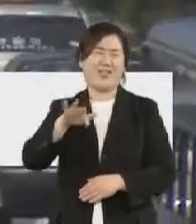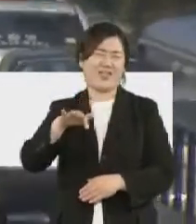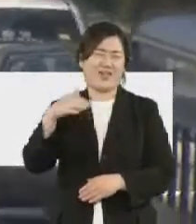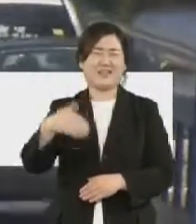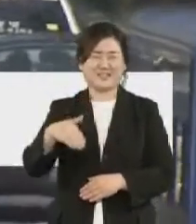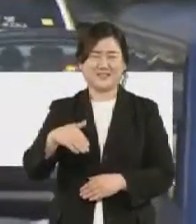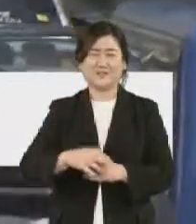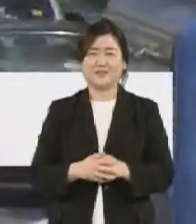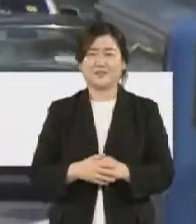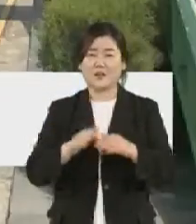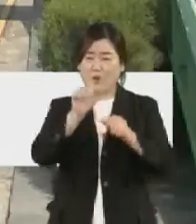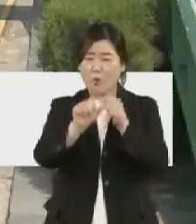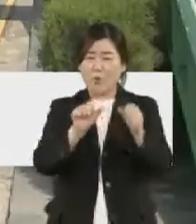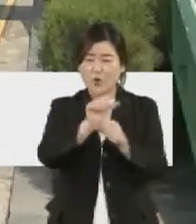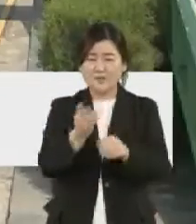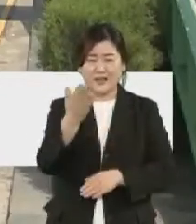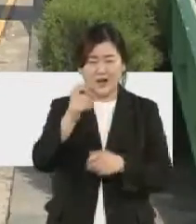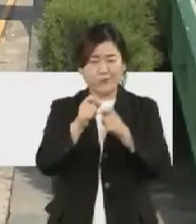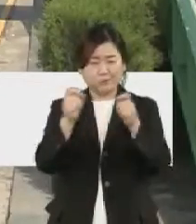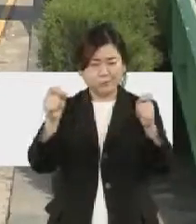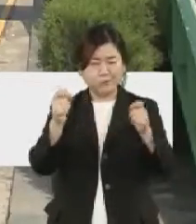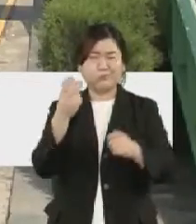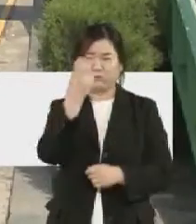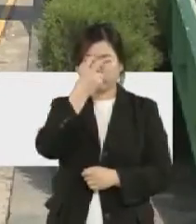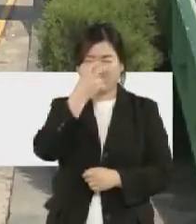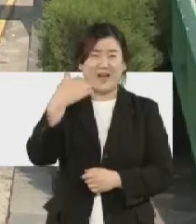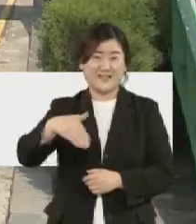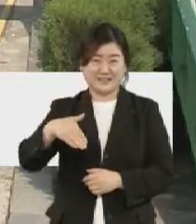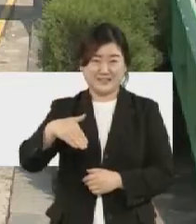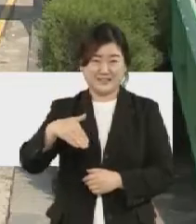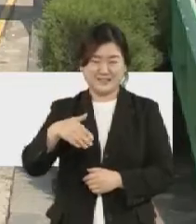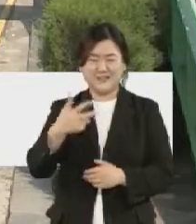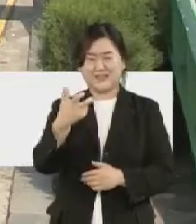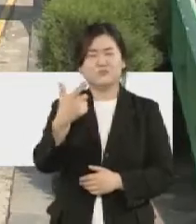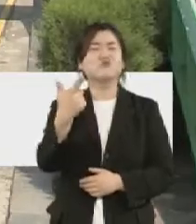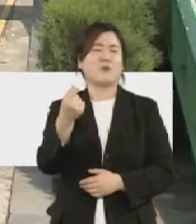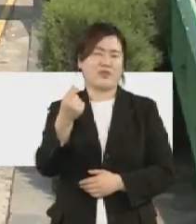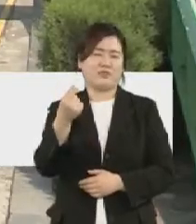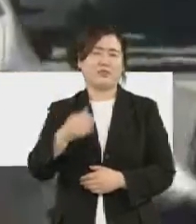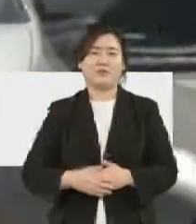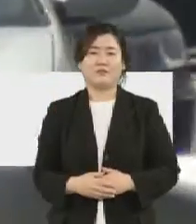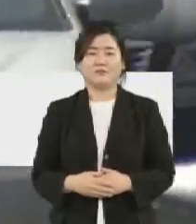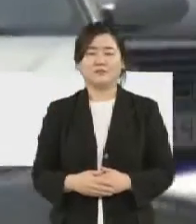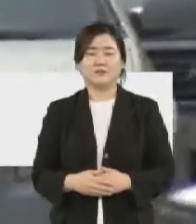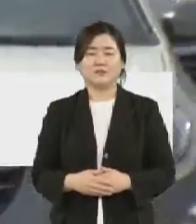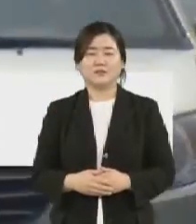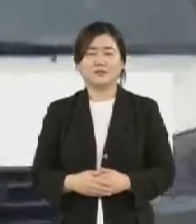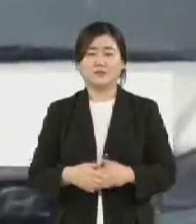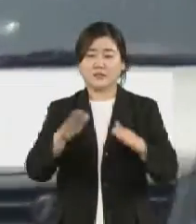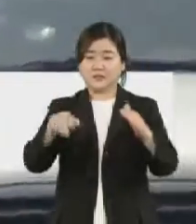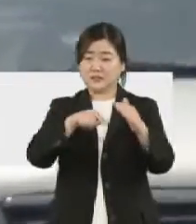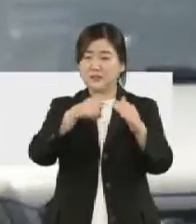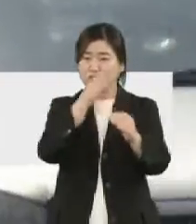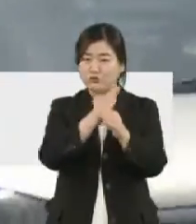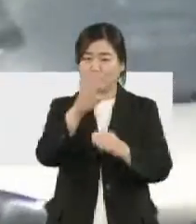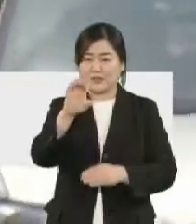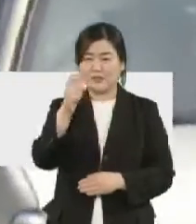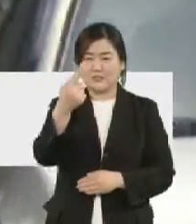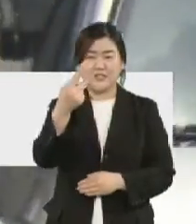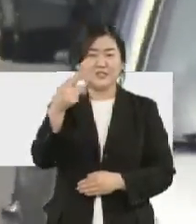않고 있고 5년 이상 장기간 검사를 받지 않은 차량은 76만 대 에 달합니다 이 가운데